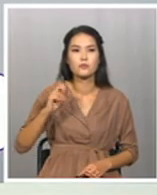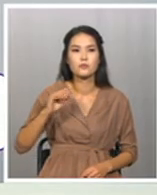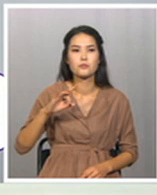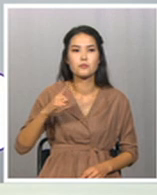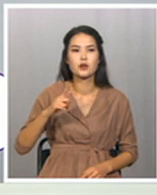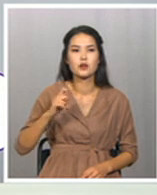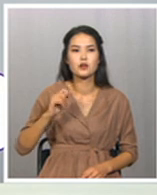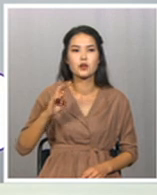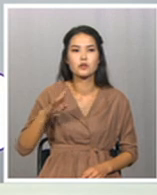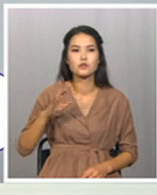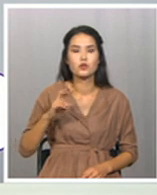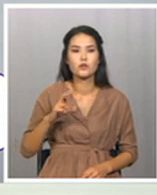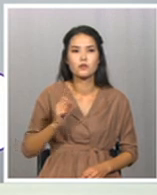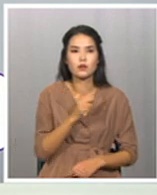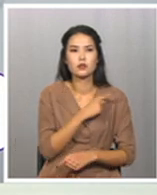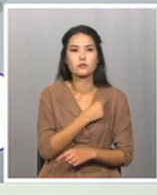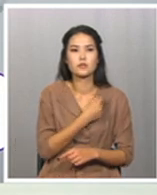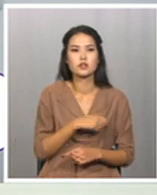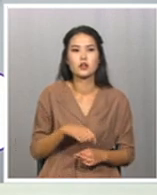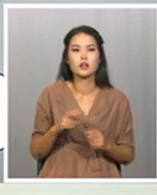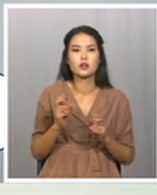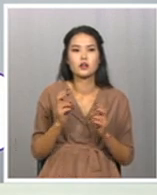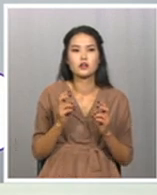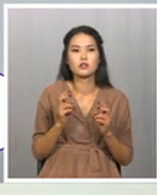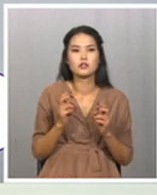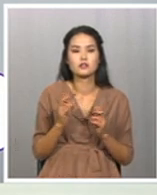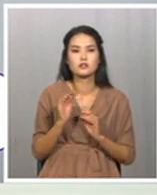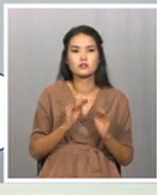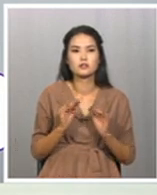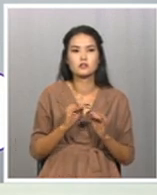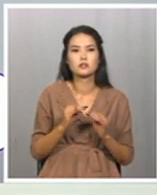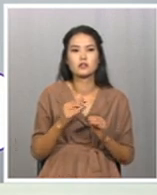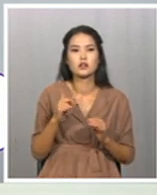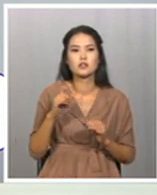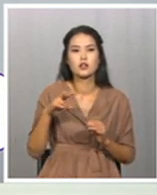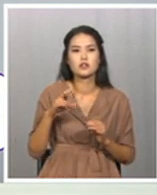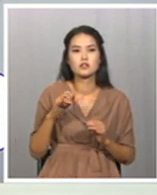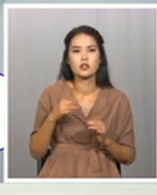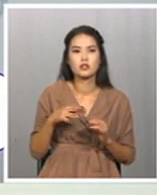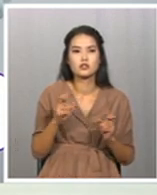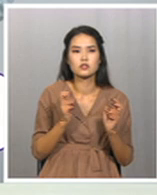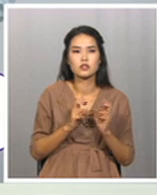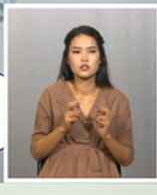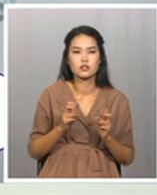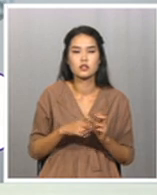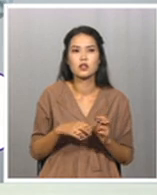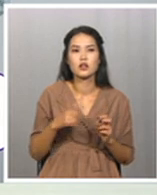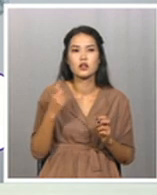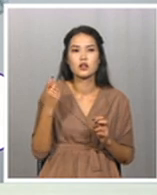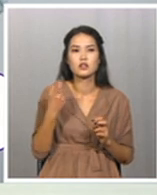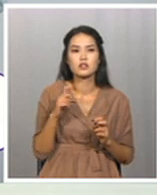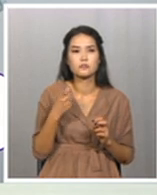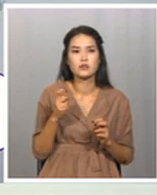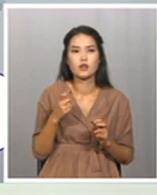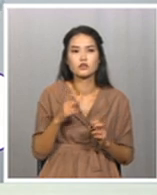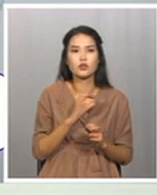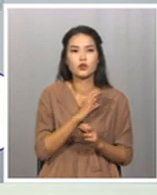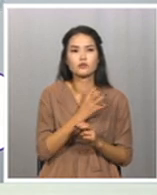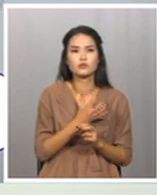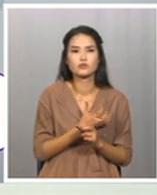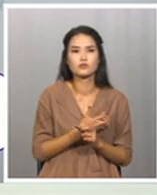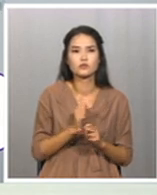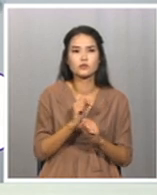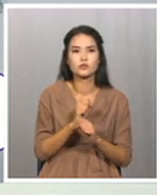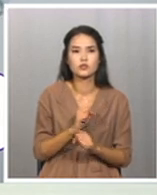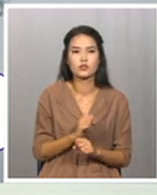сіздерге марганцовка деген атпен белгілі. Ол медицинада залалсыздандырғыш зат ретінде және химия өндіріс орындарында